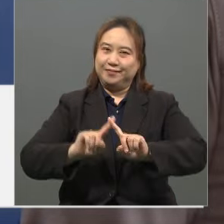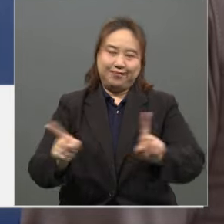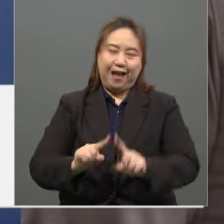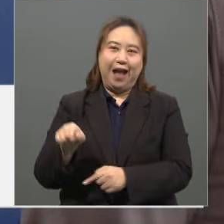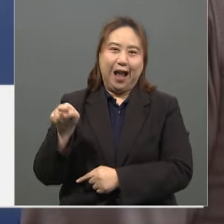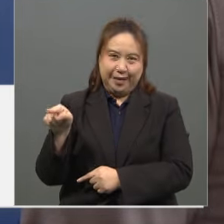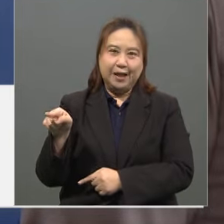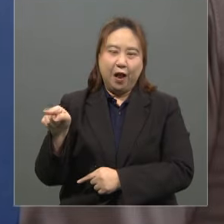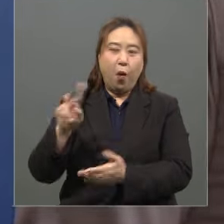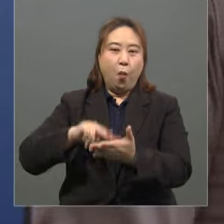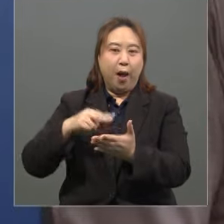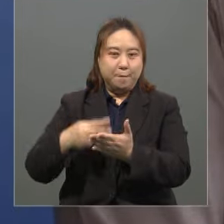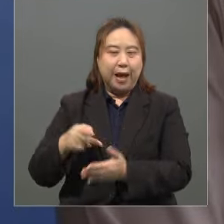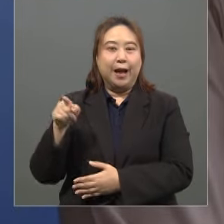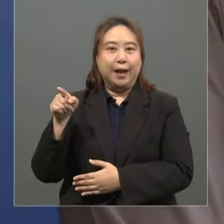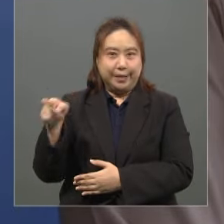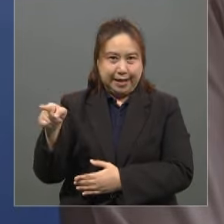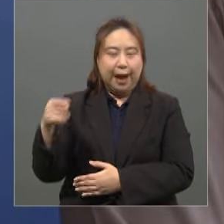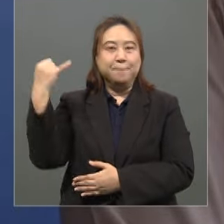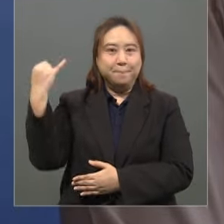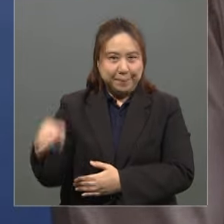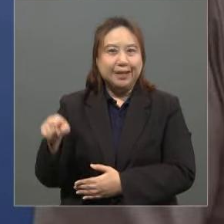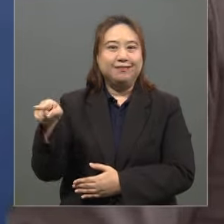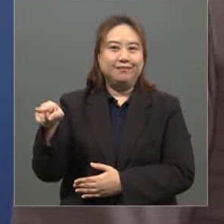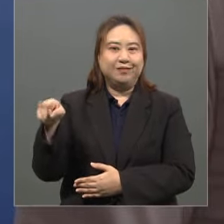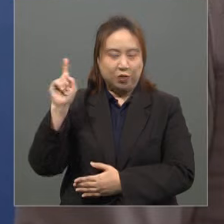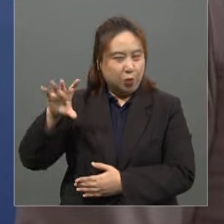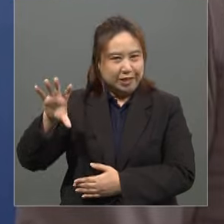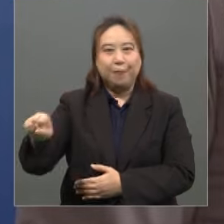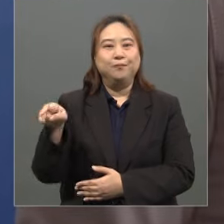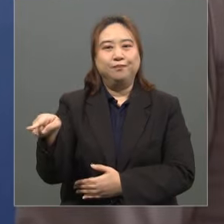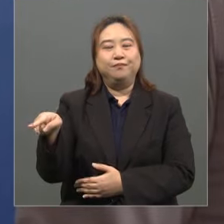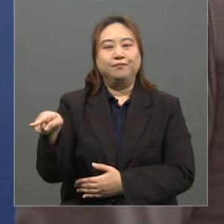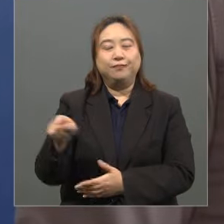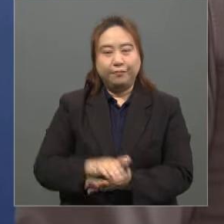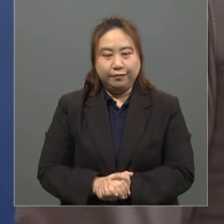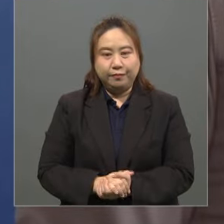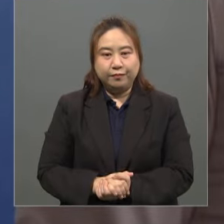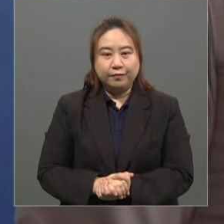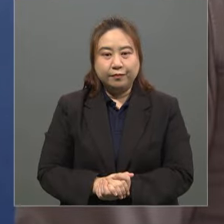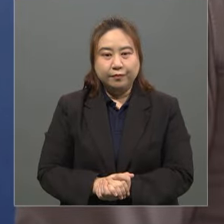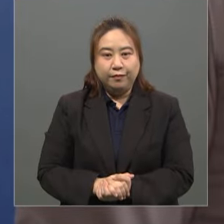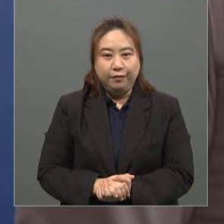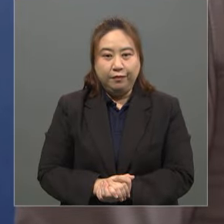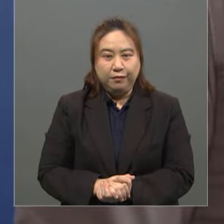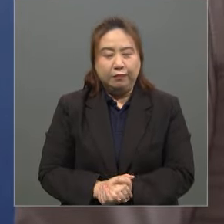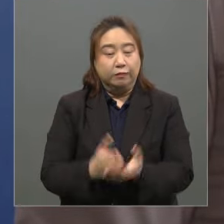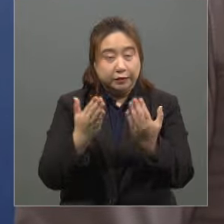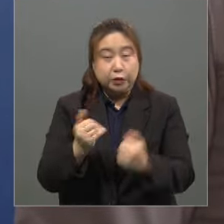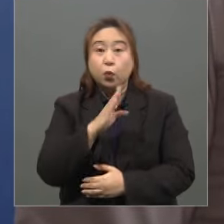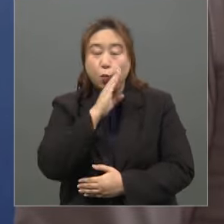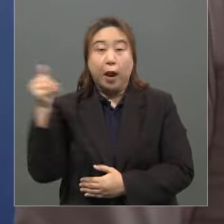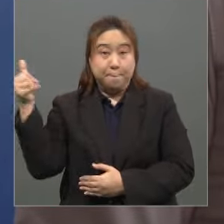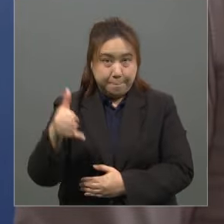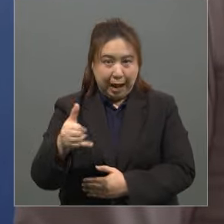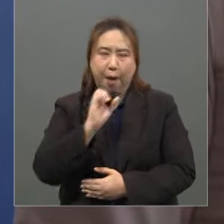จะกลายเป็นผู้ที่อยู่ในข่ายของผู้ที่ต้องถูกแจ้งข้อกล่าวหาไปนะครับอันนี้เมื่อมาแสดงตัวว่